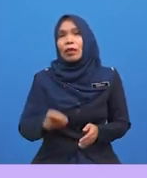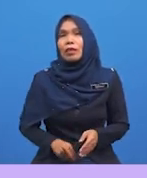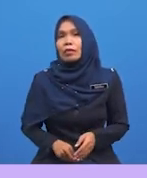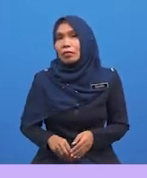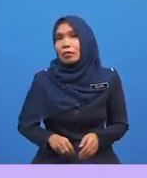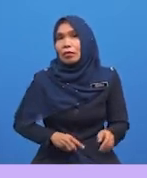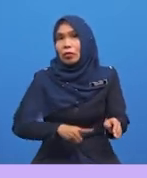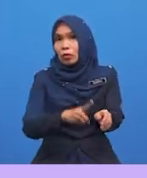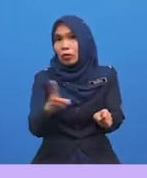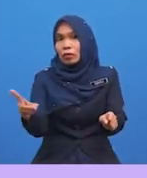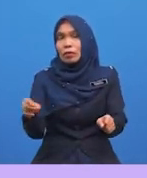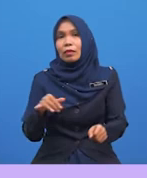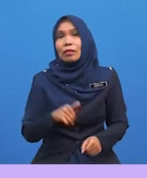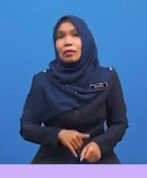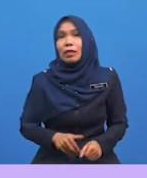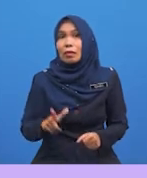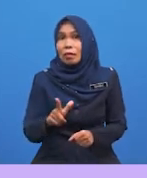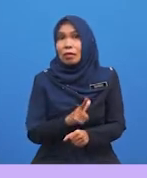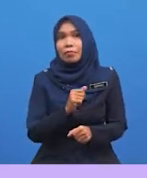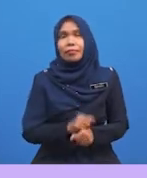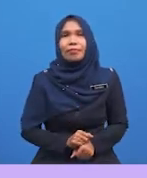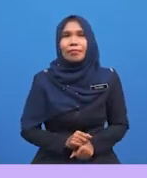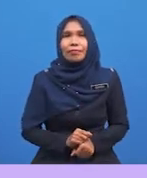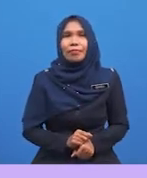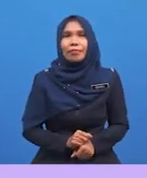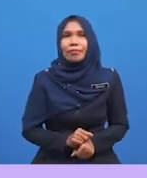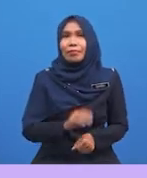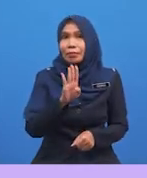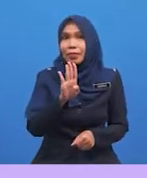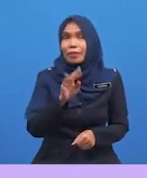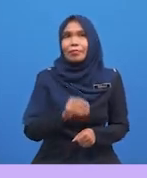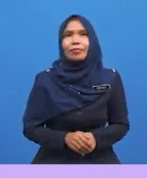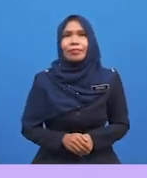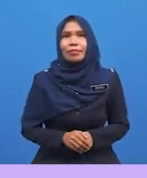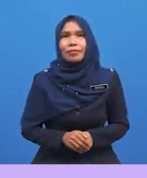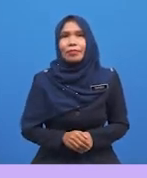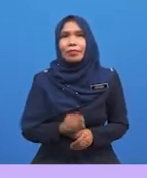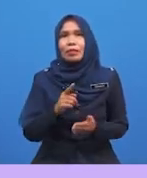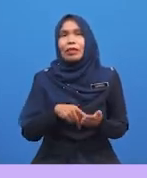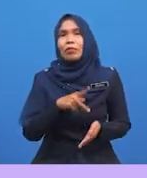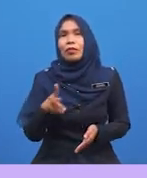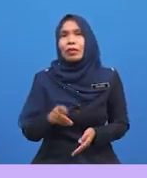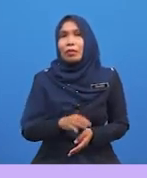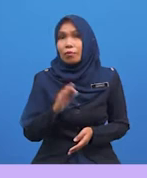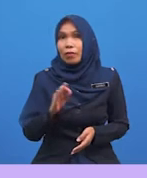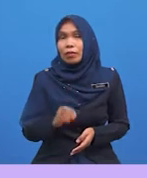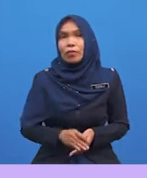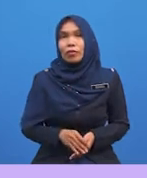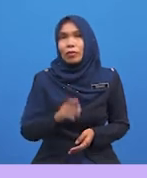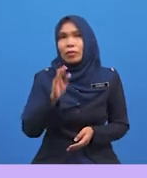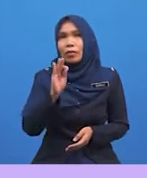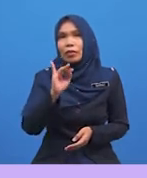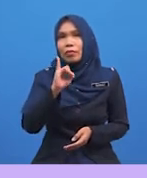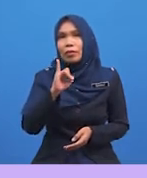lengkap. Soalan keempat, apakah faktor fizikal yang mempengaruhi taburan penduduk di